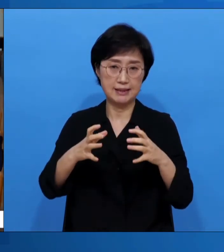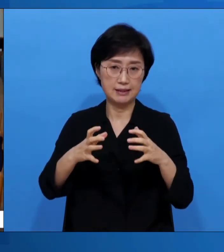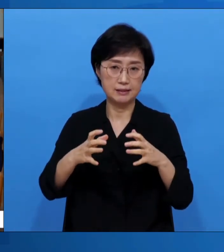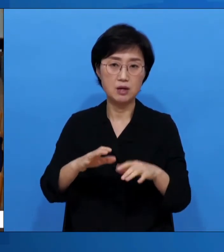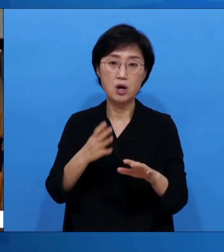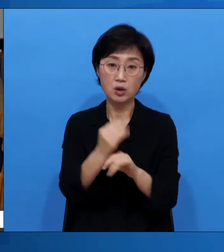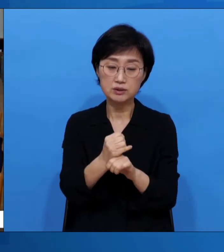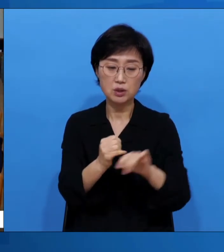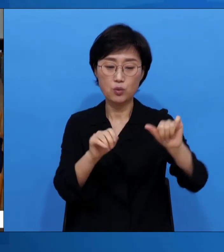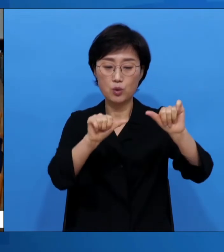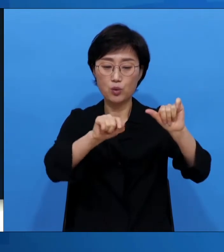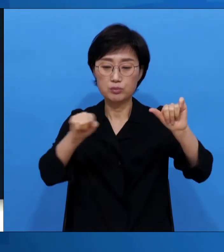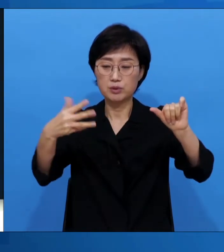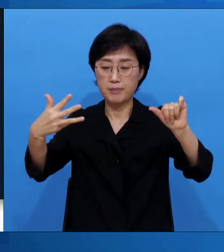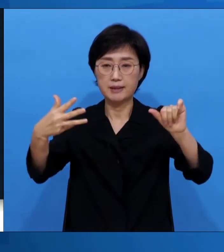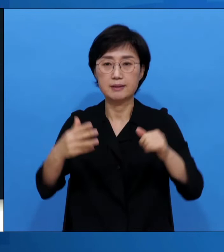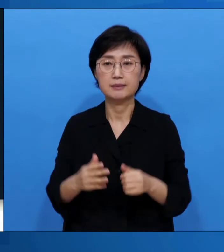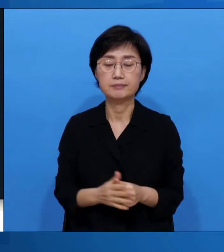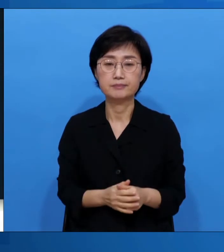4일간 열립니다.